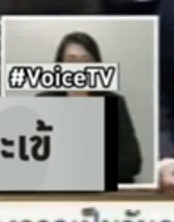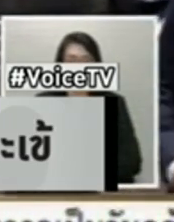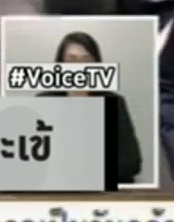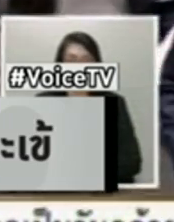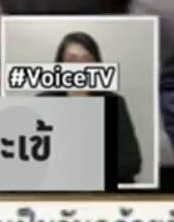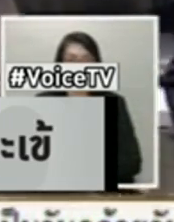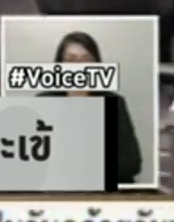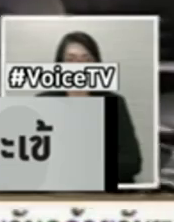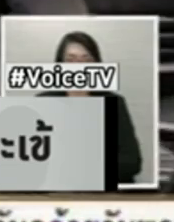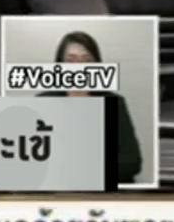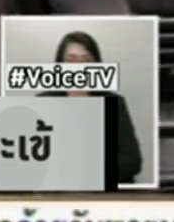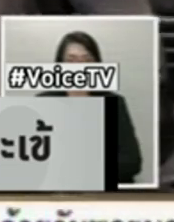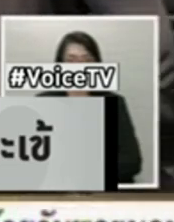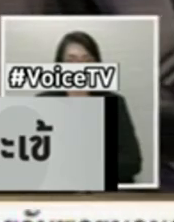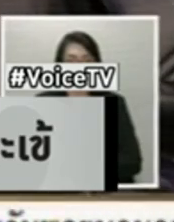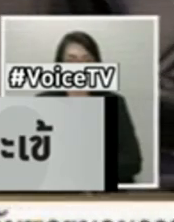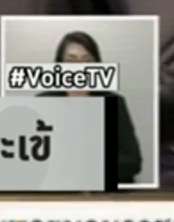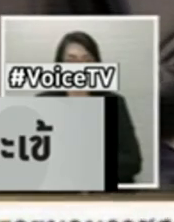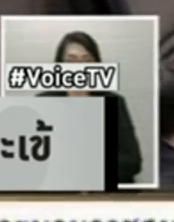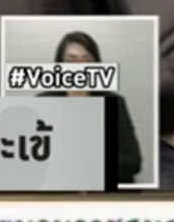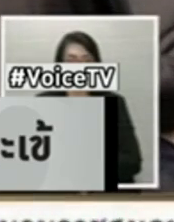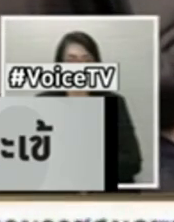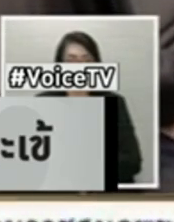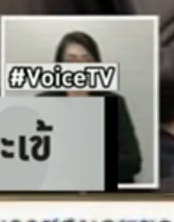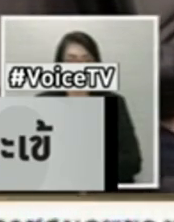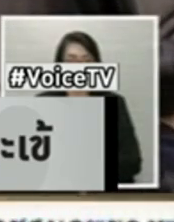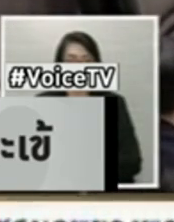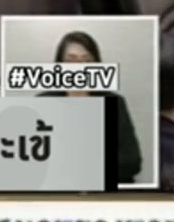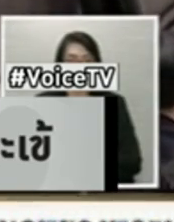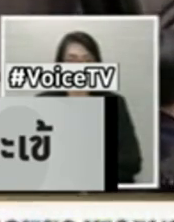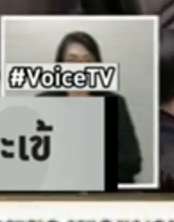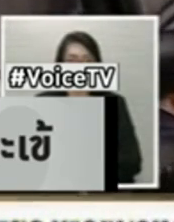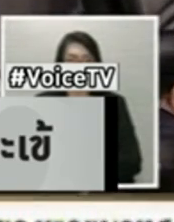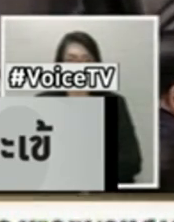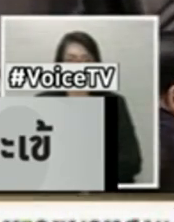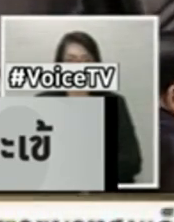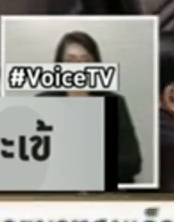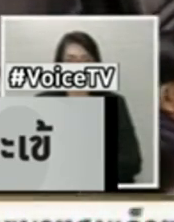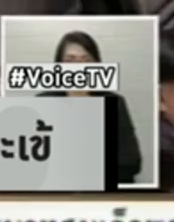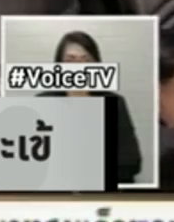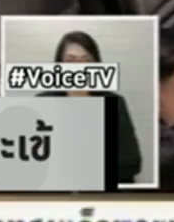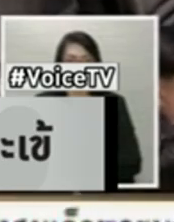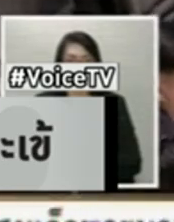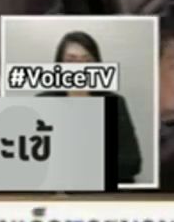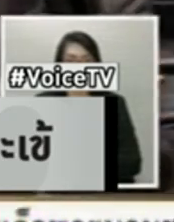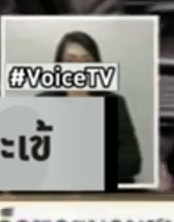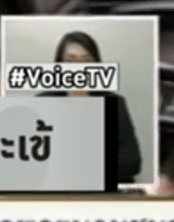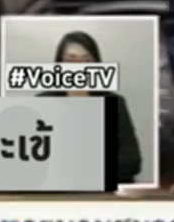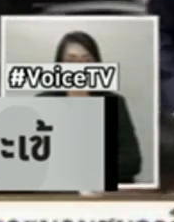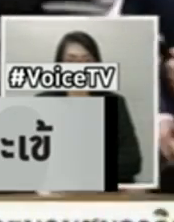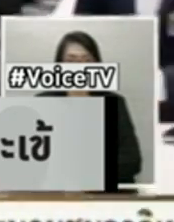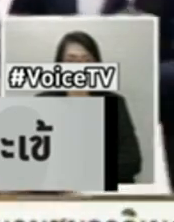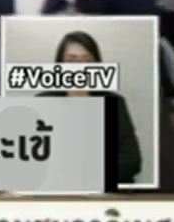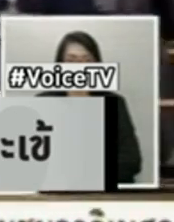อสครับรัฐบาลถูกกินไปละสองตัว สรุปคุณเทพไทยนี่ยังไงกันแน่เนี่ย คุณเทพไทย ถือมีดหรือไม่ถือมีด คุณเทพไทยหล่อกว่าเห็นไหม